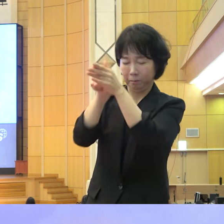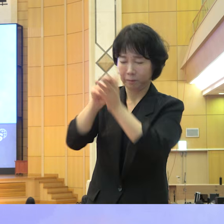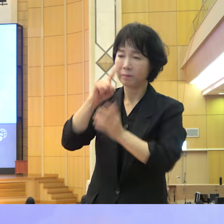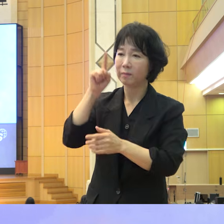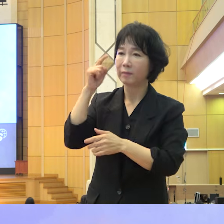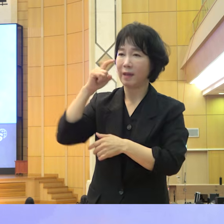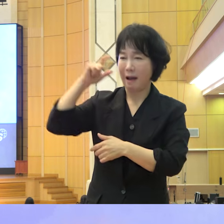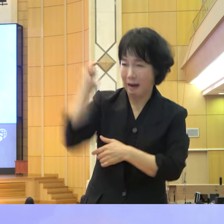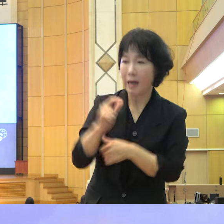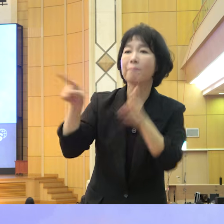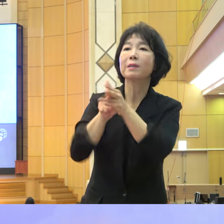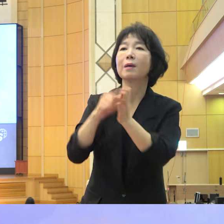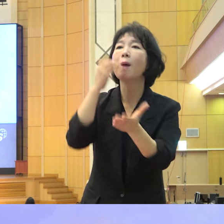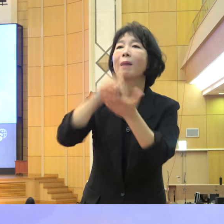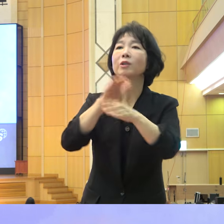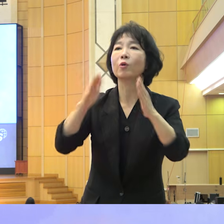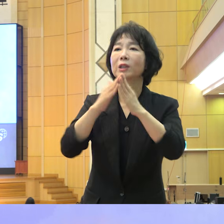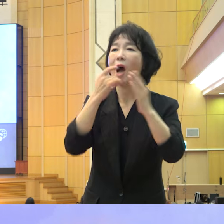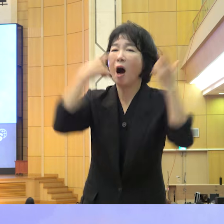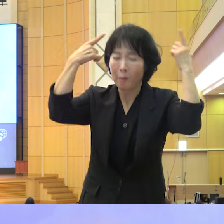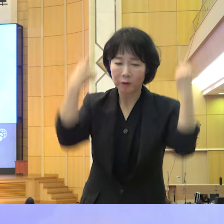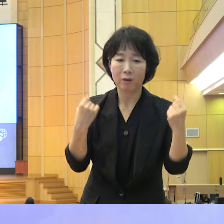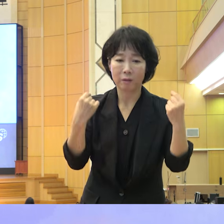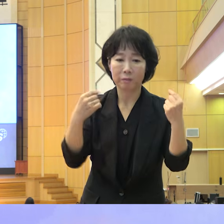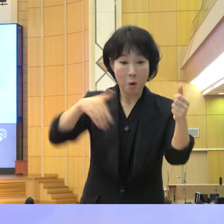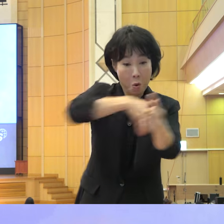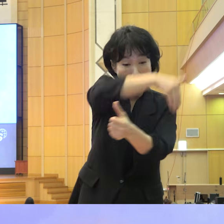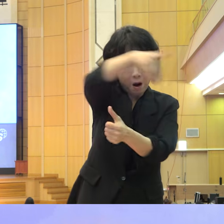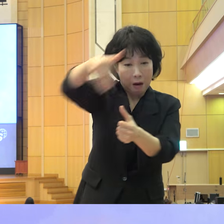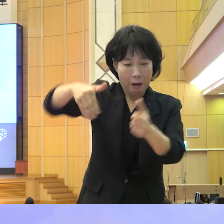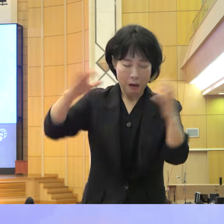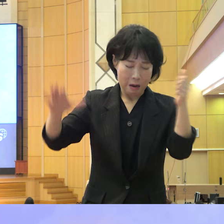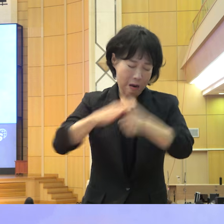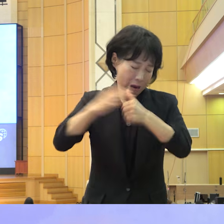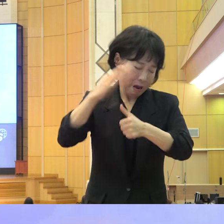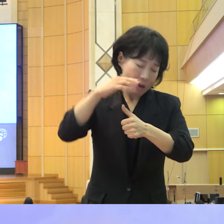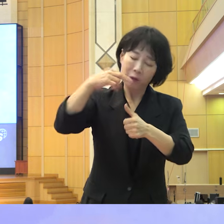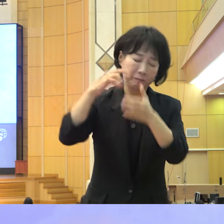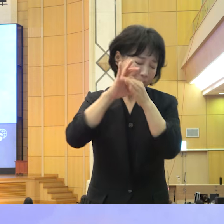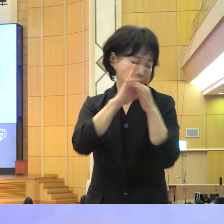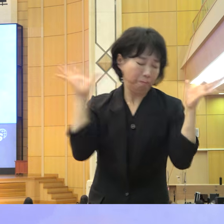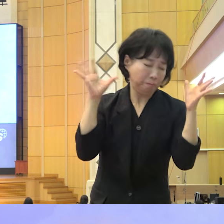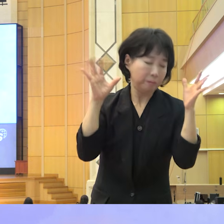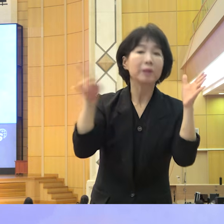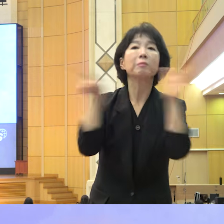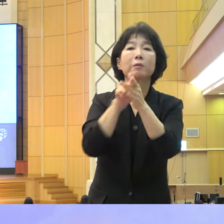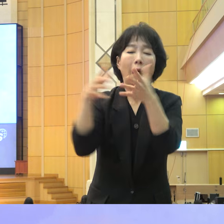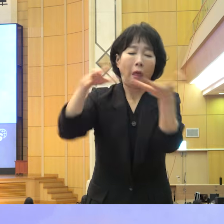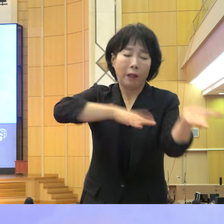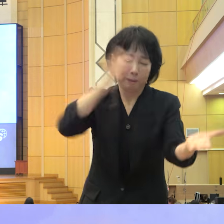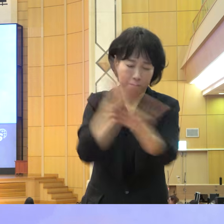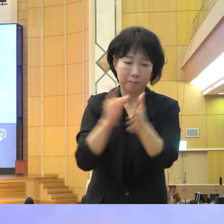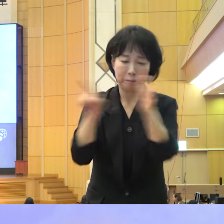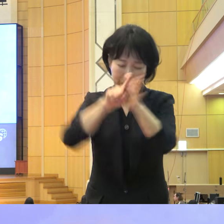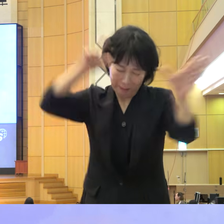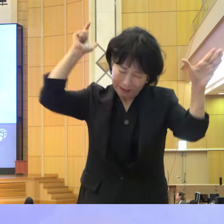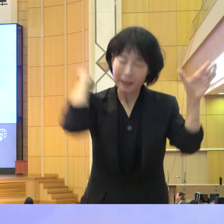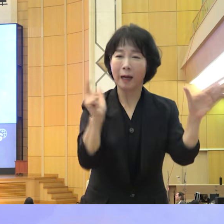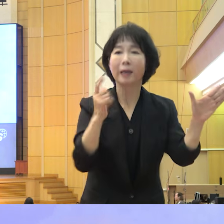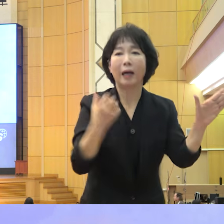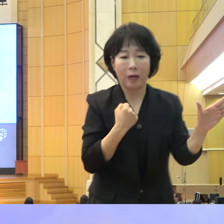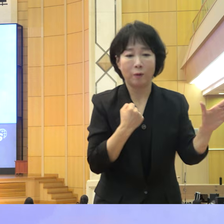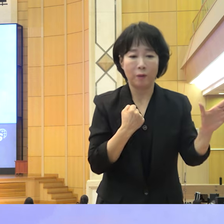믿음 되게 하시고, 반석의 집처럼 어떤 환난 핍박이 온다 하더라도 무너지지 않는 견고한